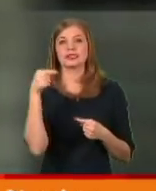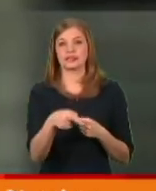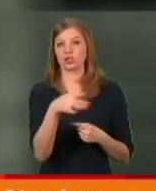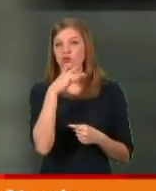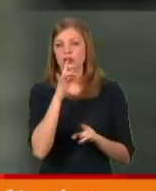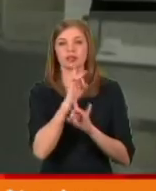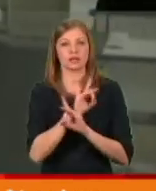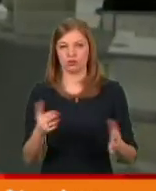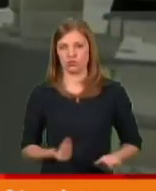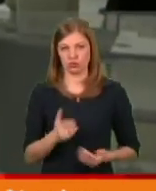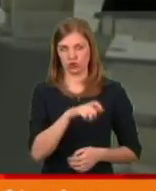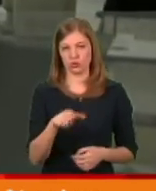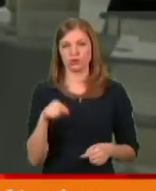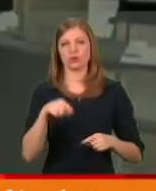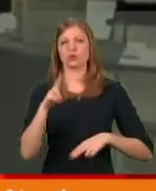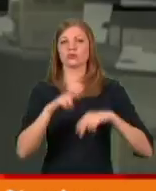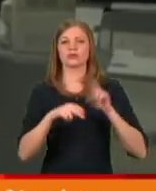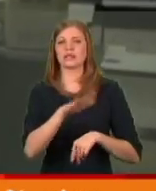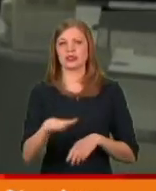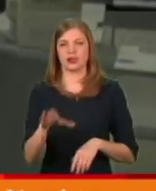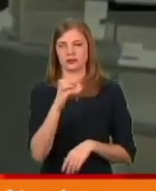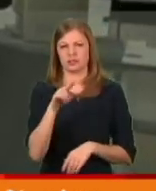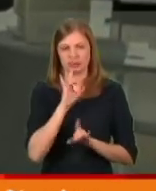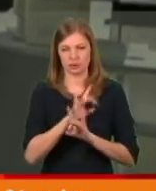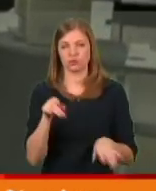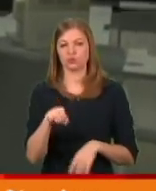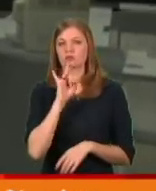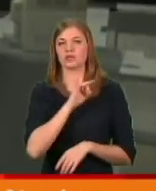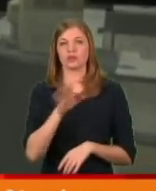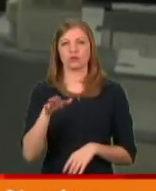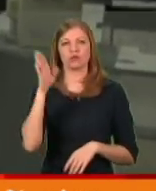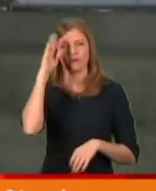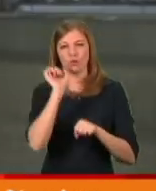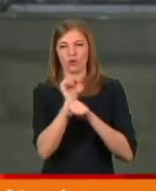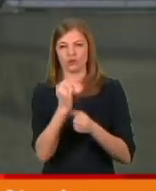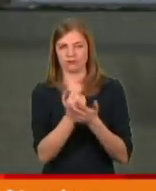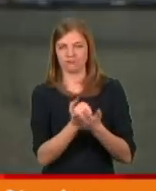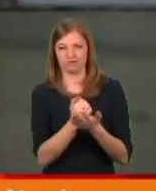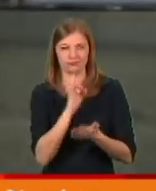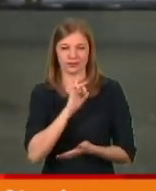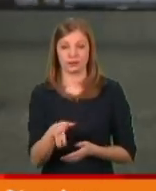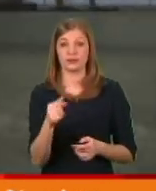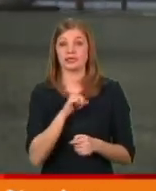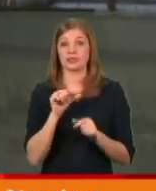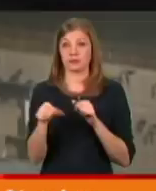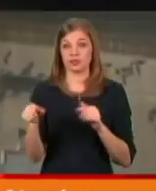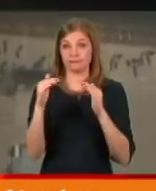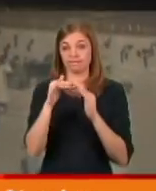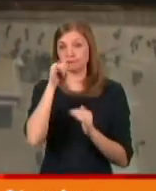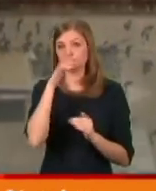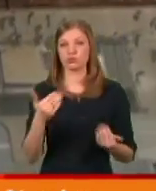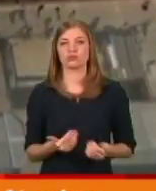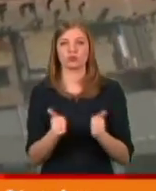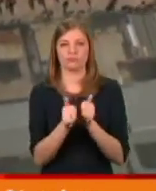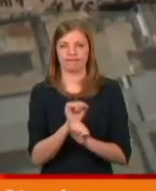лет не будут жить люди. Здесь не построят детские садики, здесь не будет водозаборных скважин. Саме тому станційники не можуть